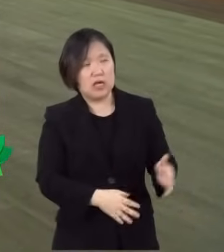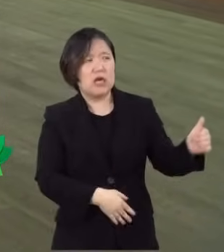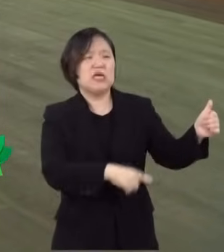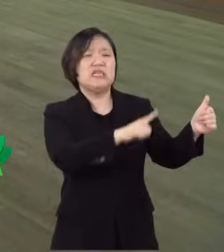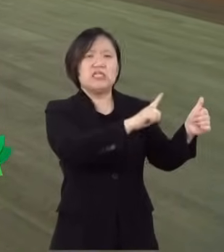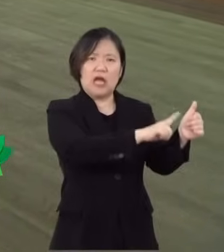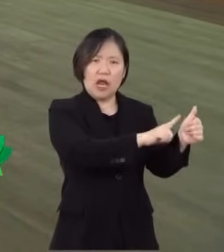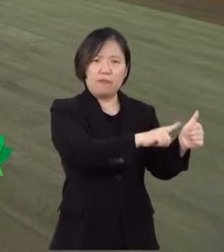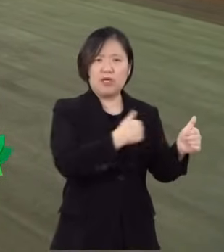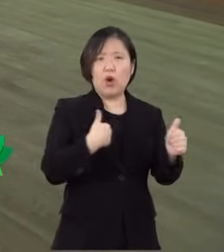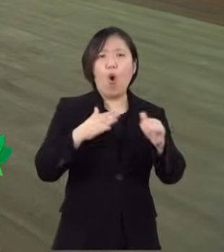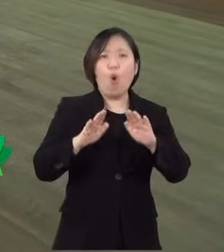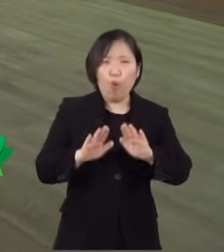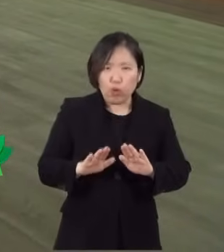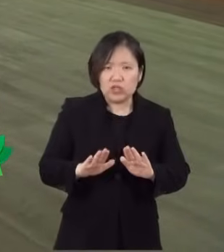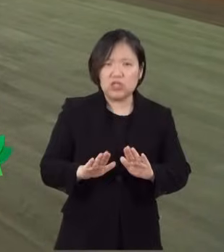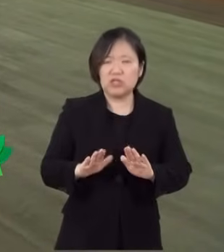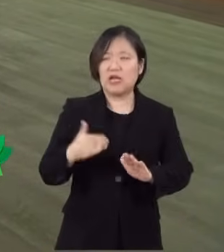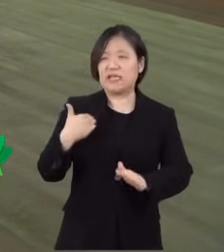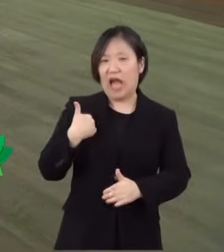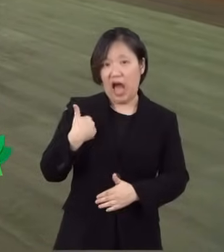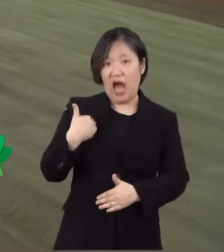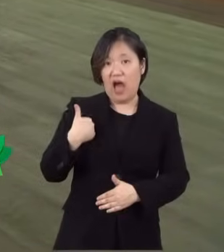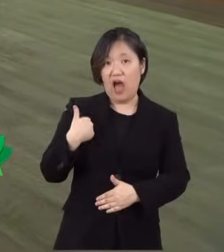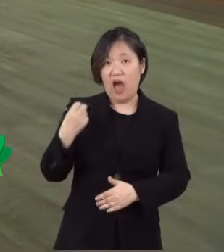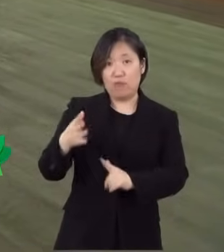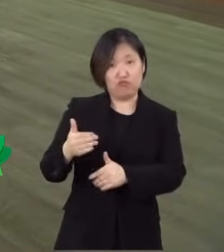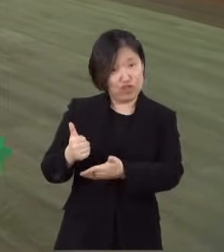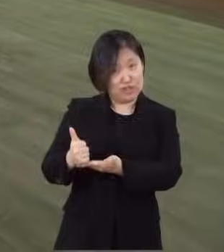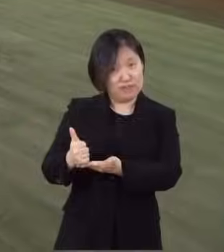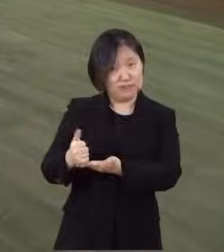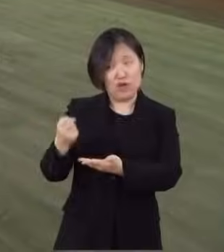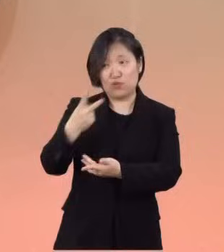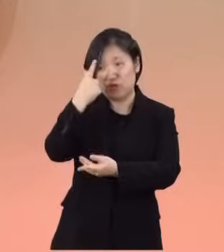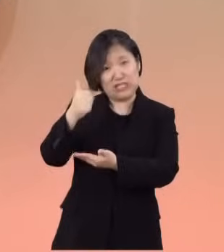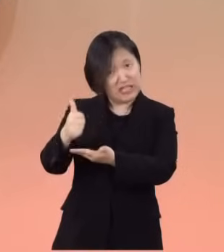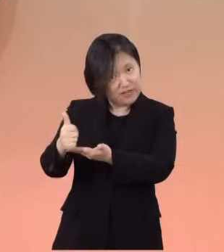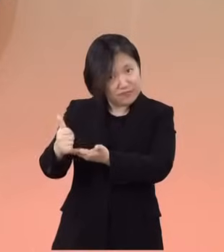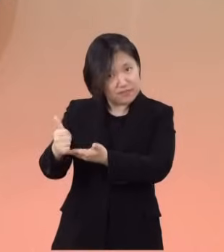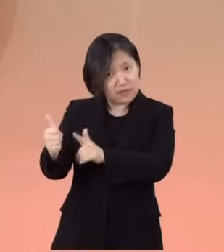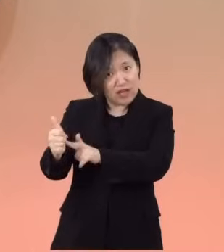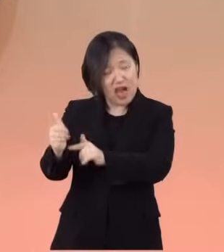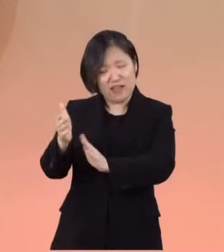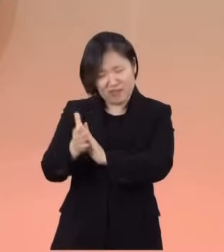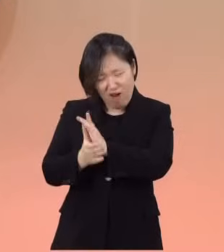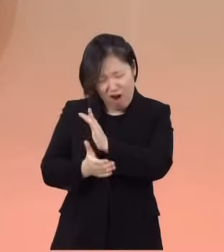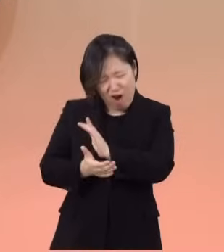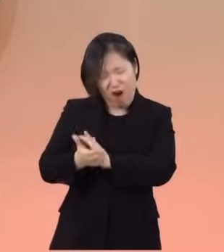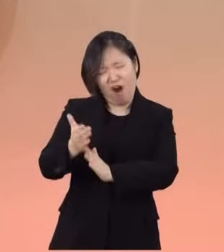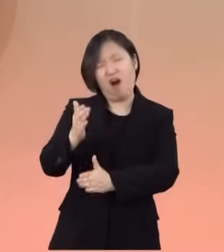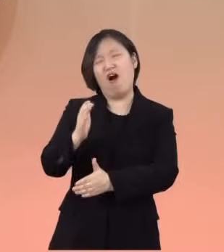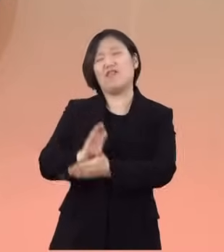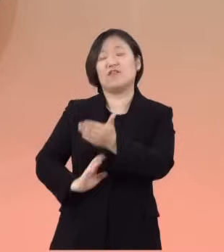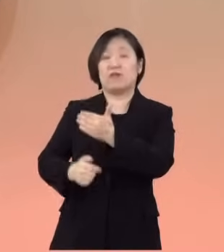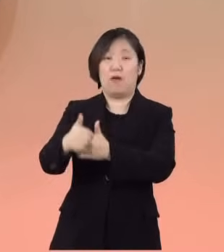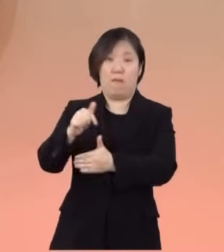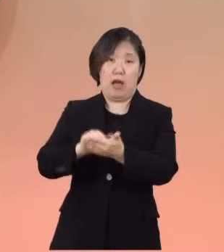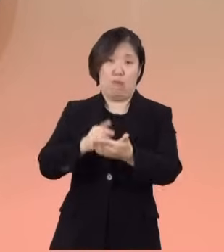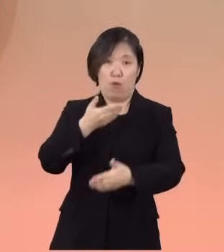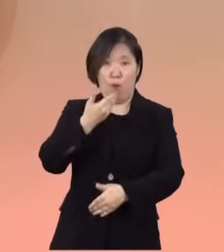함양이 오늘 부처님과 수많은 스님들에게 정성스럽게 공양을